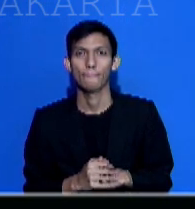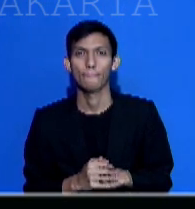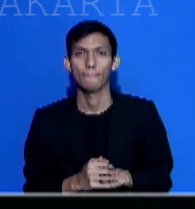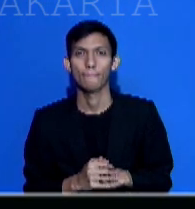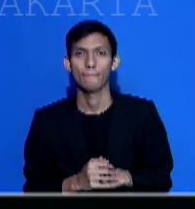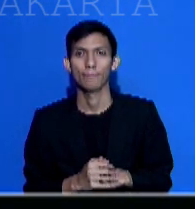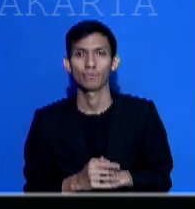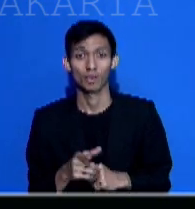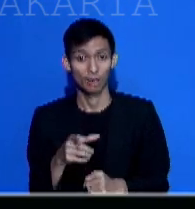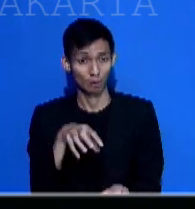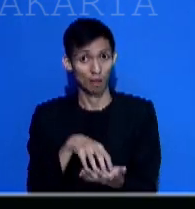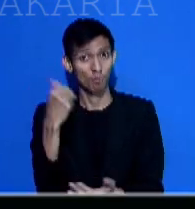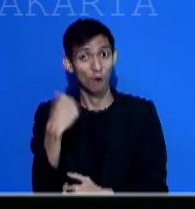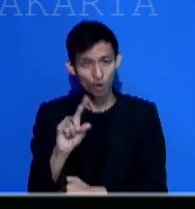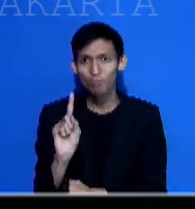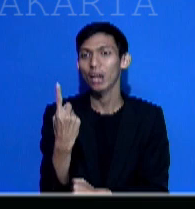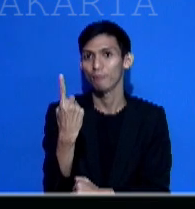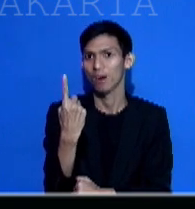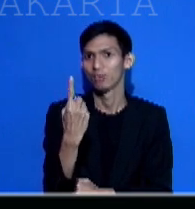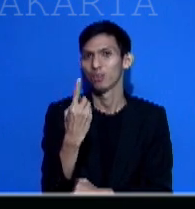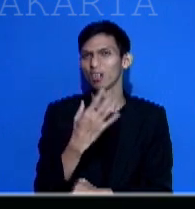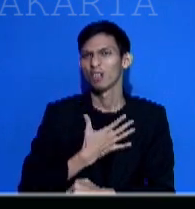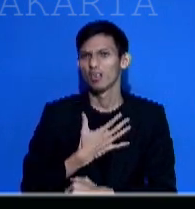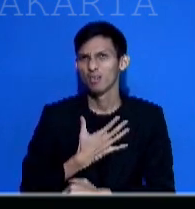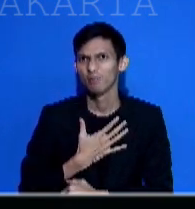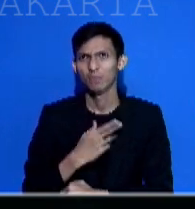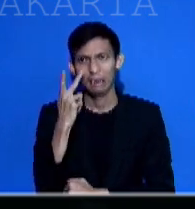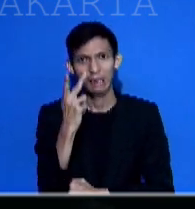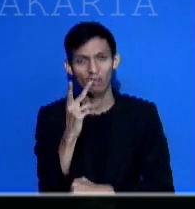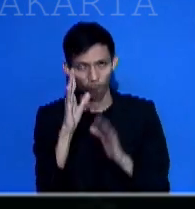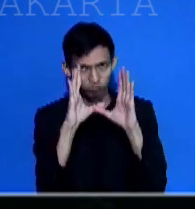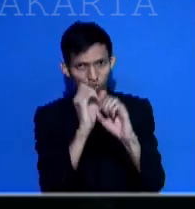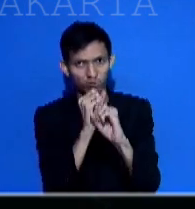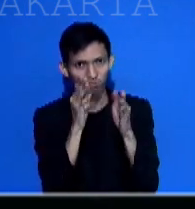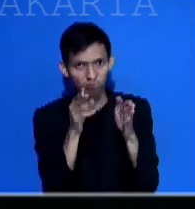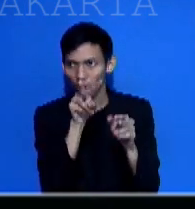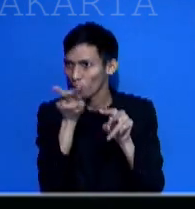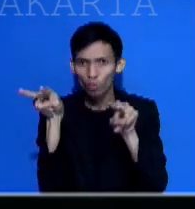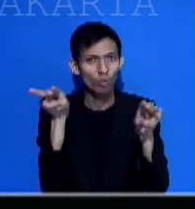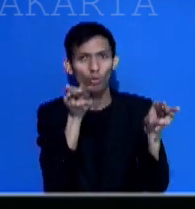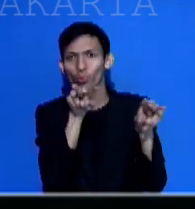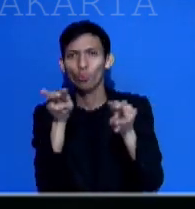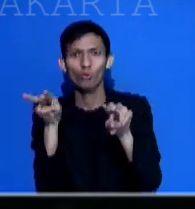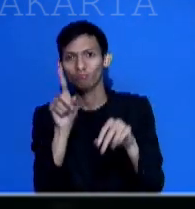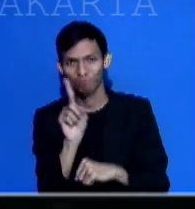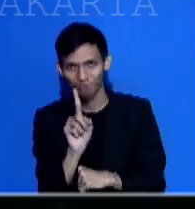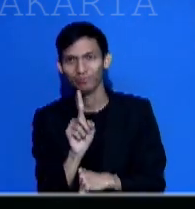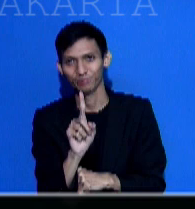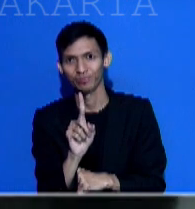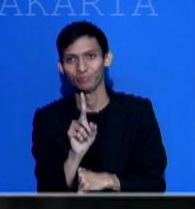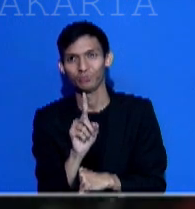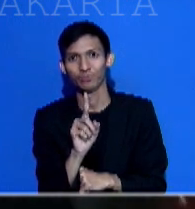Ini baru pos pertama. Pokoknya kalau di sini harus lihat ke depan, jangan tengok ke belakang atau apa, tengok masa lalu